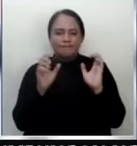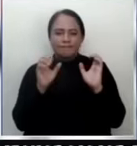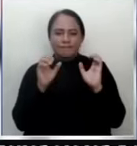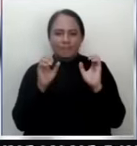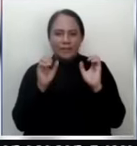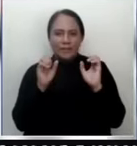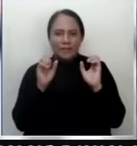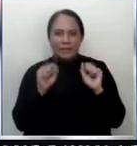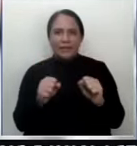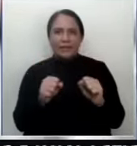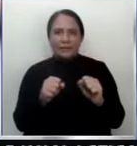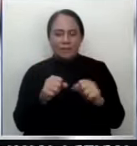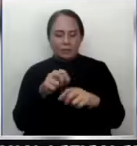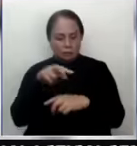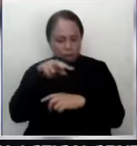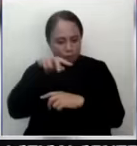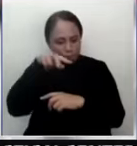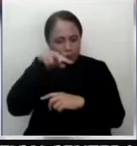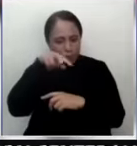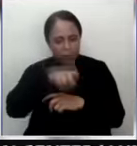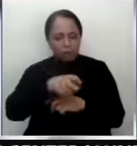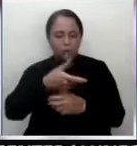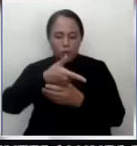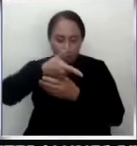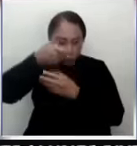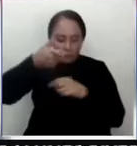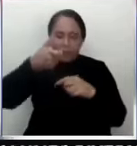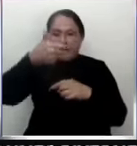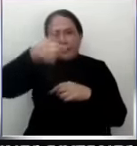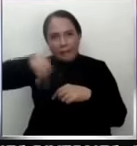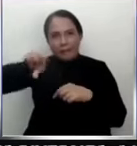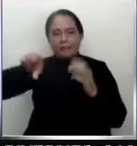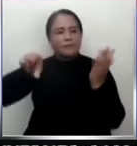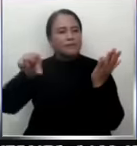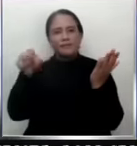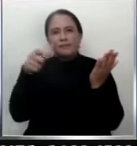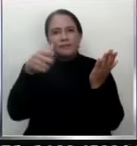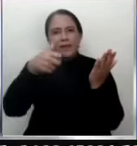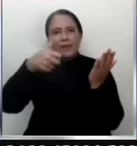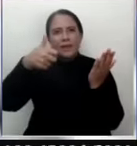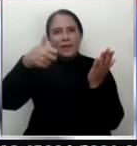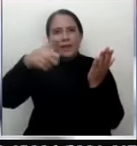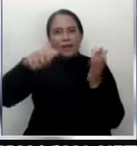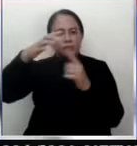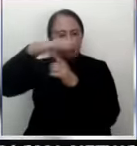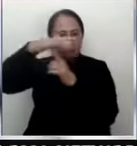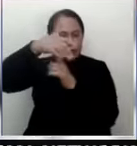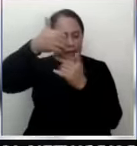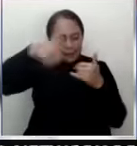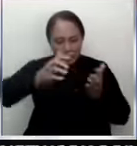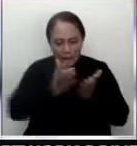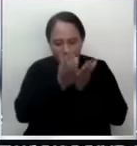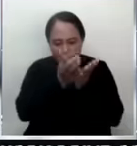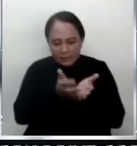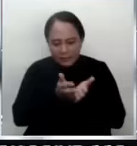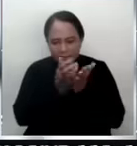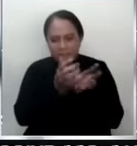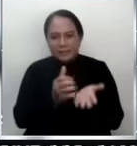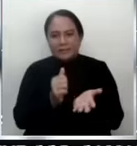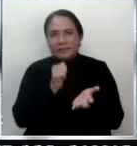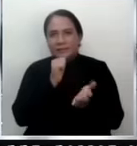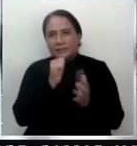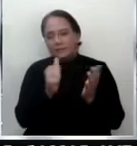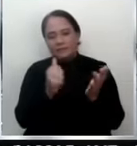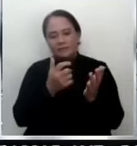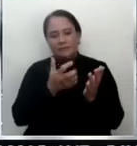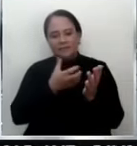i-interdict, no? Or tirahin yung mga iba pang mga sea craft with its rockets. Sa